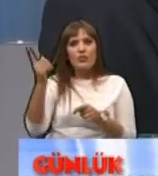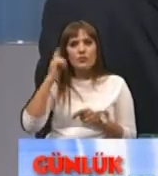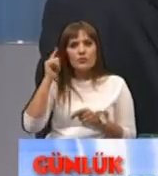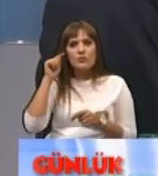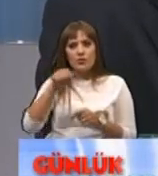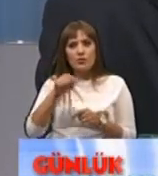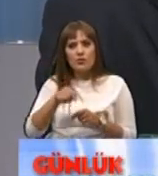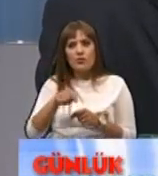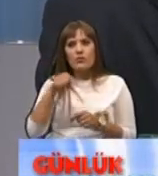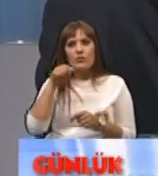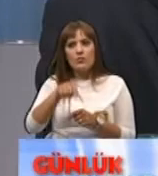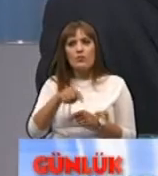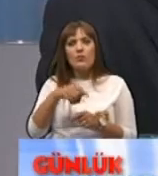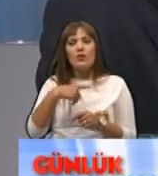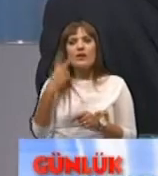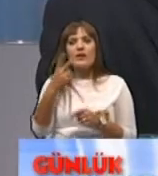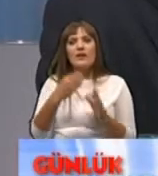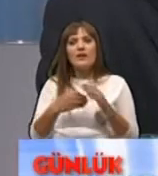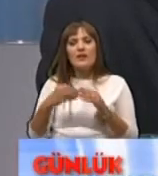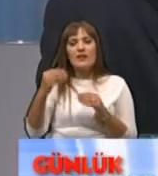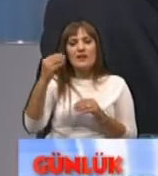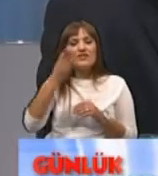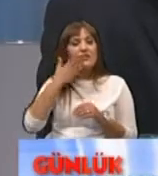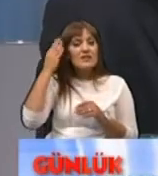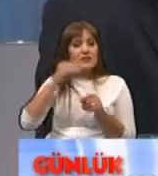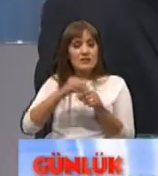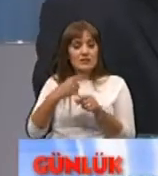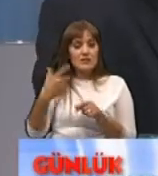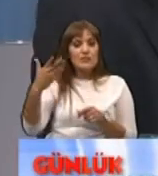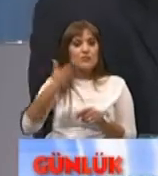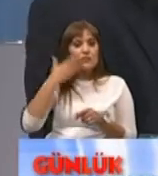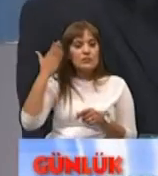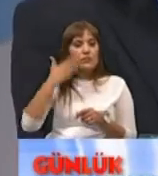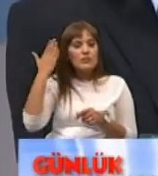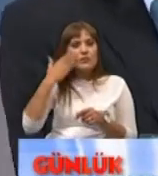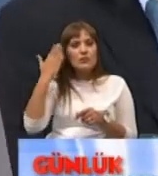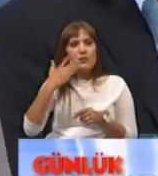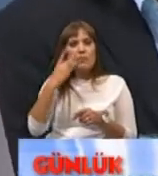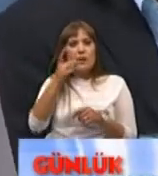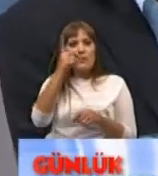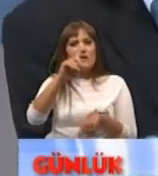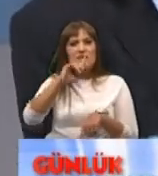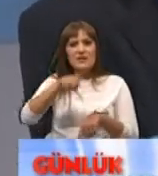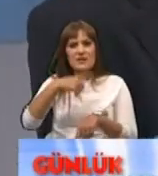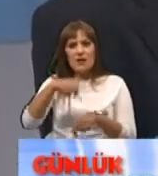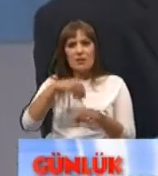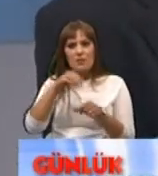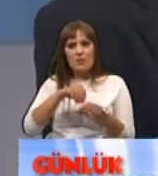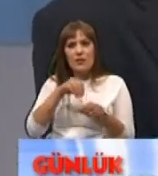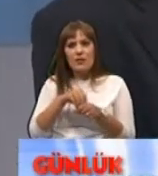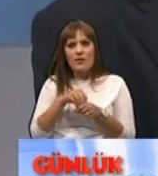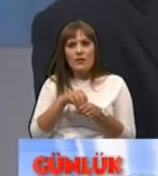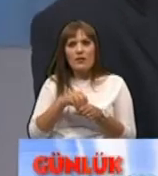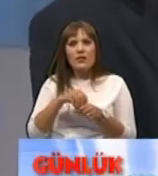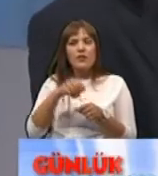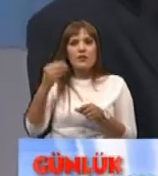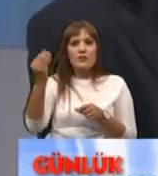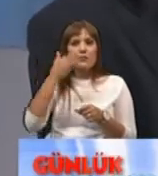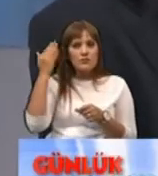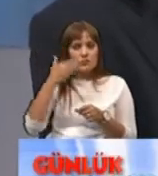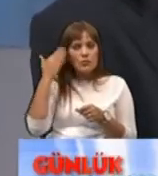bunu. Bunu cildin üzerine sürüyoruz belli bir zaman içinde. Yani kaç dakika